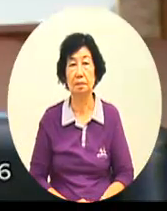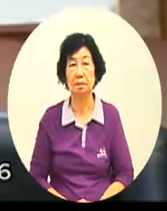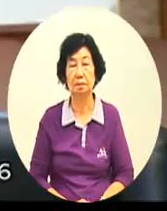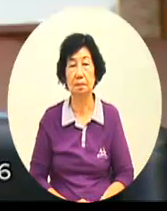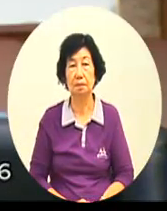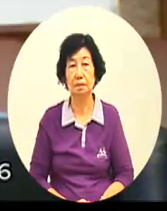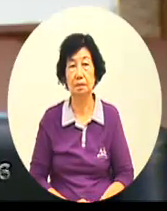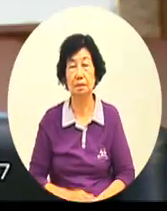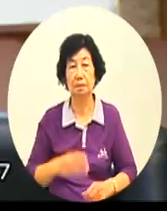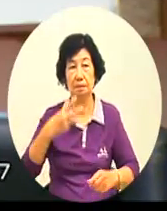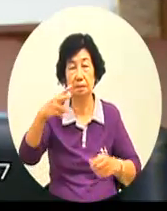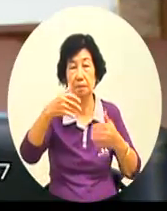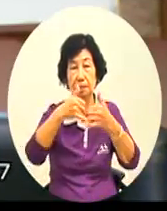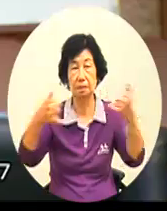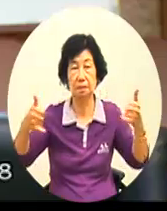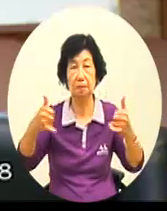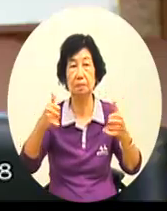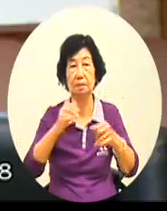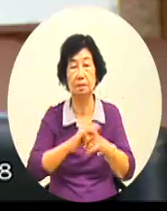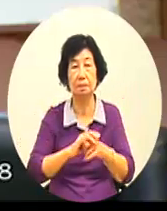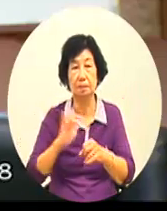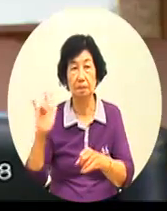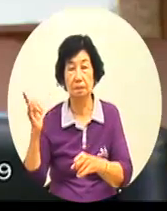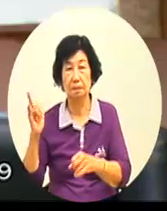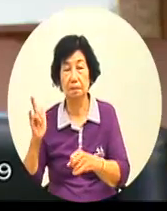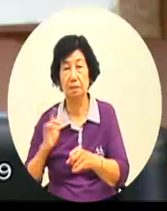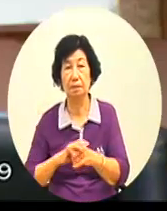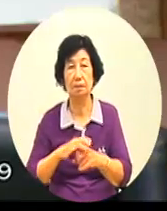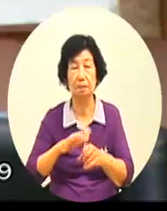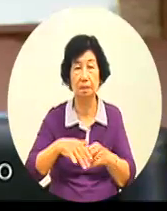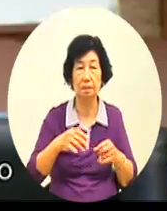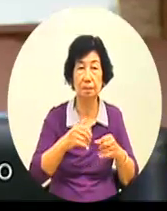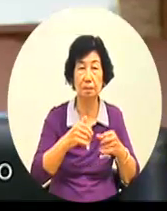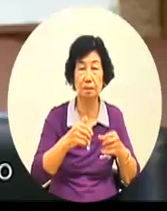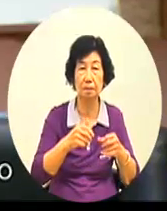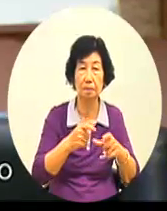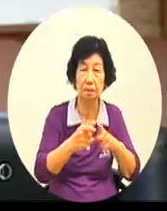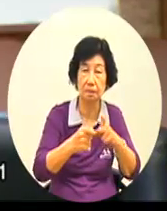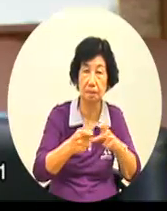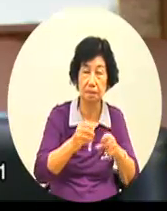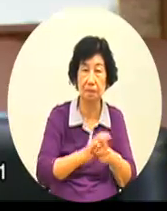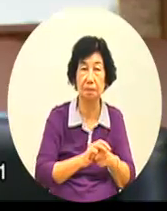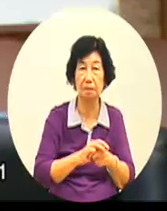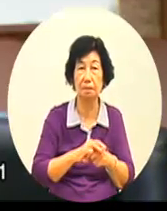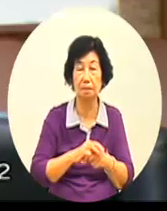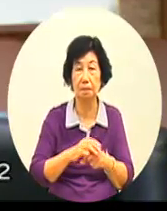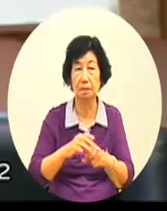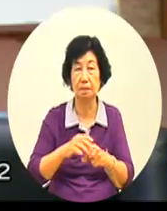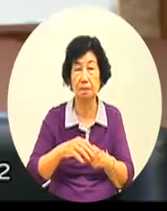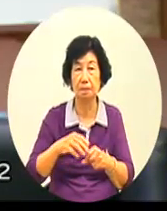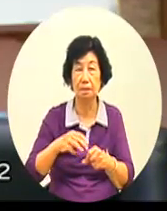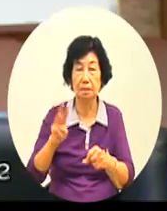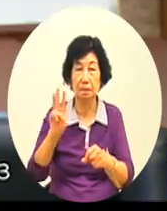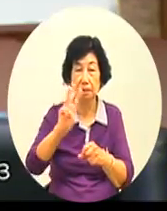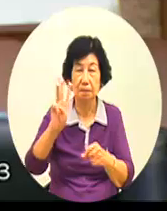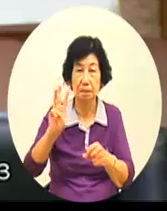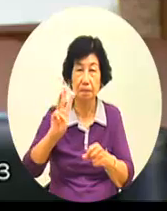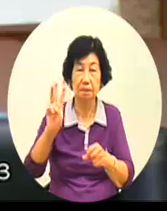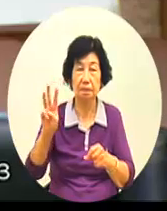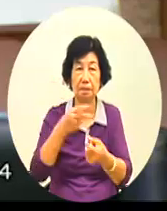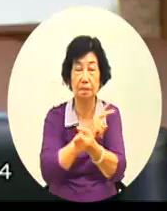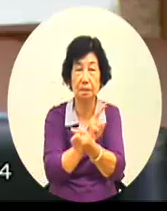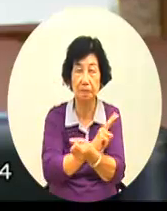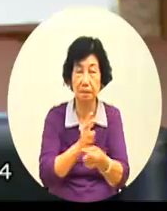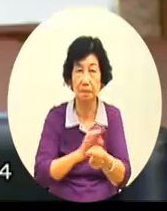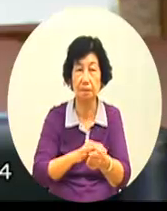么山林守护员，我们中央原民会补助山林守护员的薪